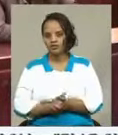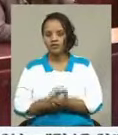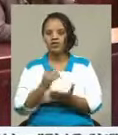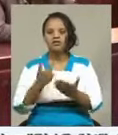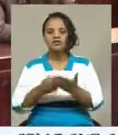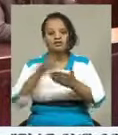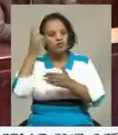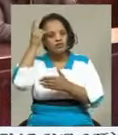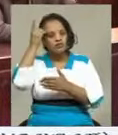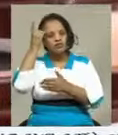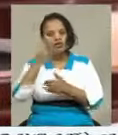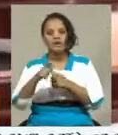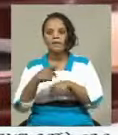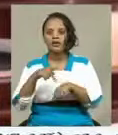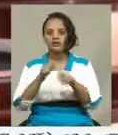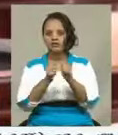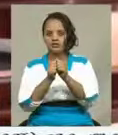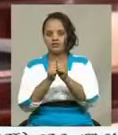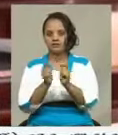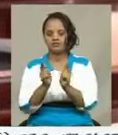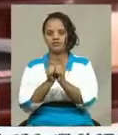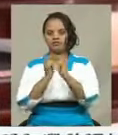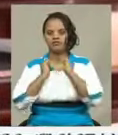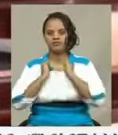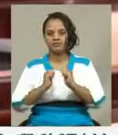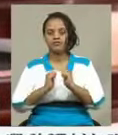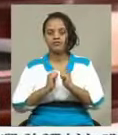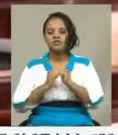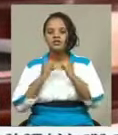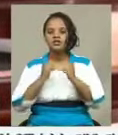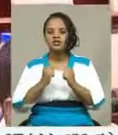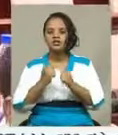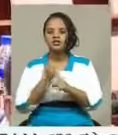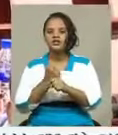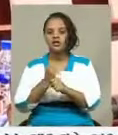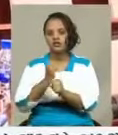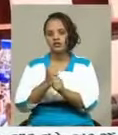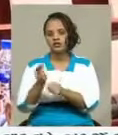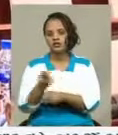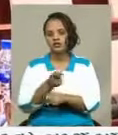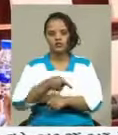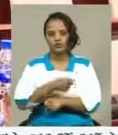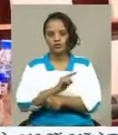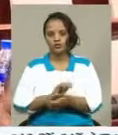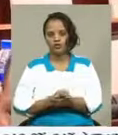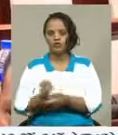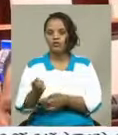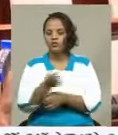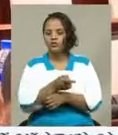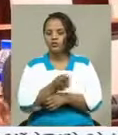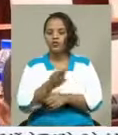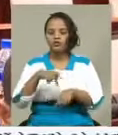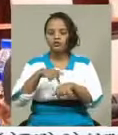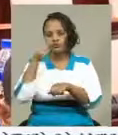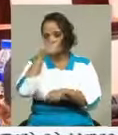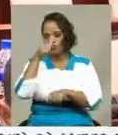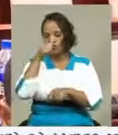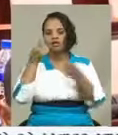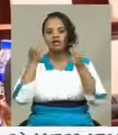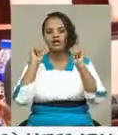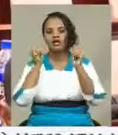ለዚህም ኮሚሽኑ ከፓርቲዎች ጋር ያለውን ግንኙነት ለማጠናከር የሚያስችለውን ስራ እየሰራ መሆኑን ጠቁመዋል። በመሆኑም ፓርቲዎች ኢትዮጵያ